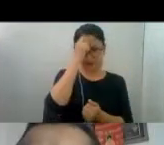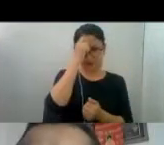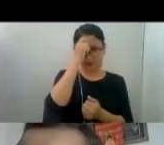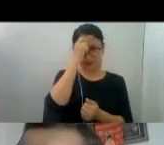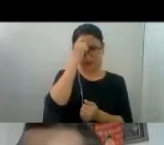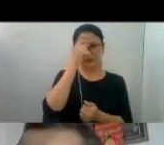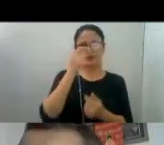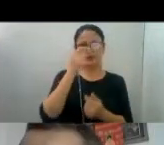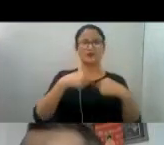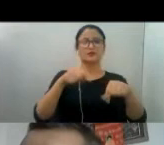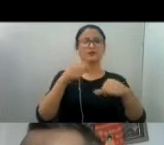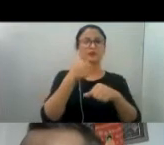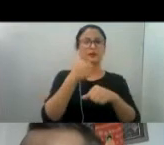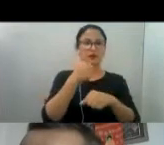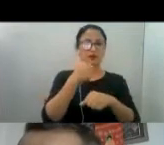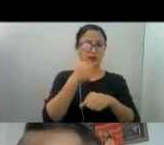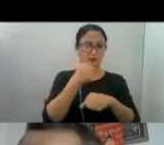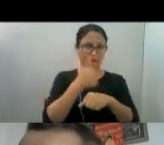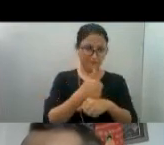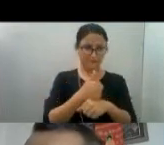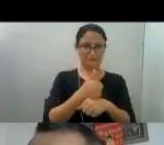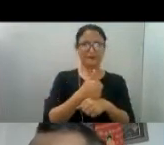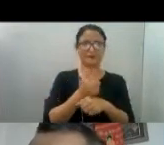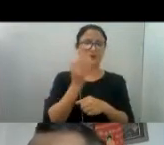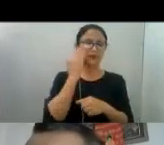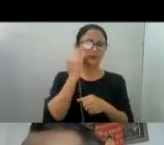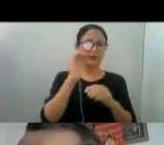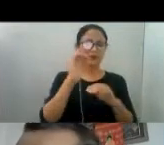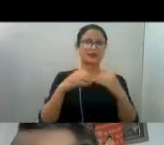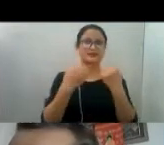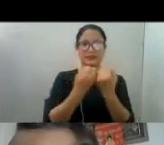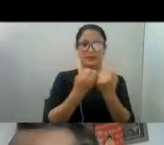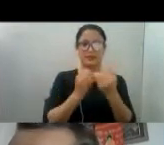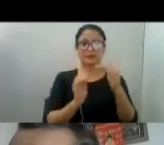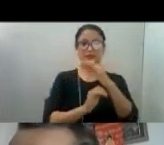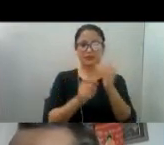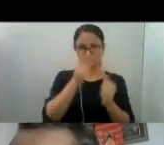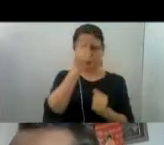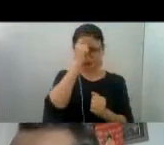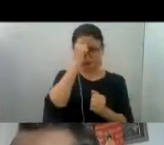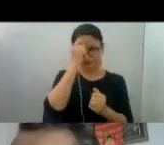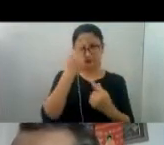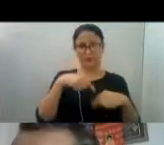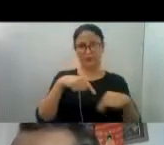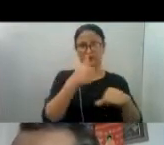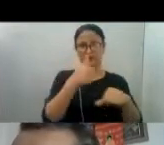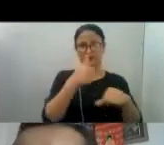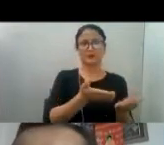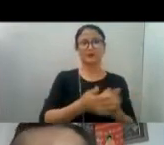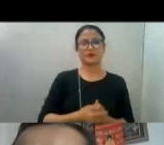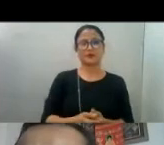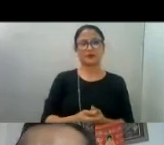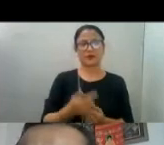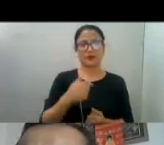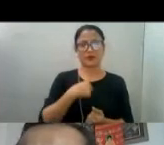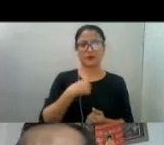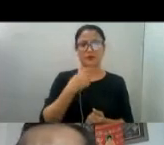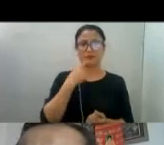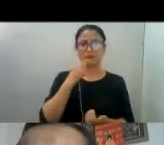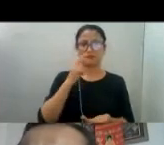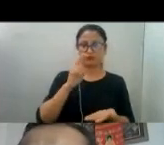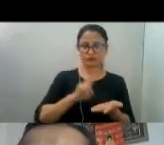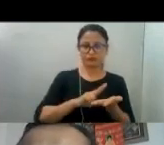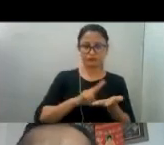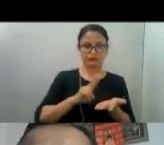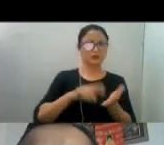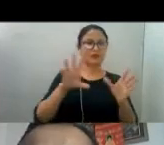माननीय सभापति ज्यू, महिला तथा सामाजिक समितिका आदरणीय सभापति ज्यू, हाम्रो आमन्त्रणलाई स्वीकार